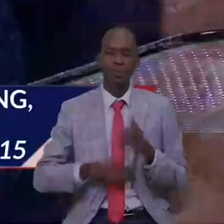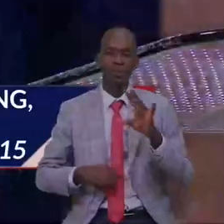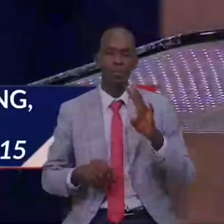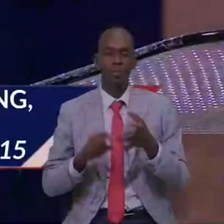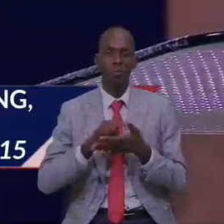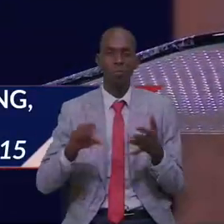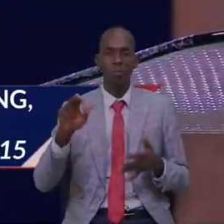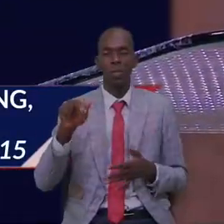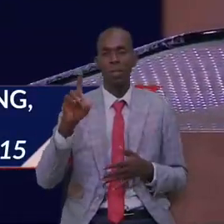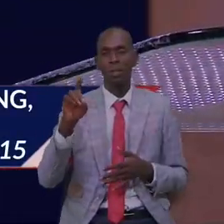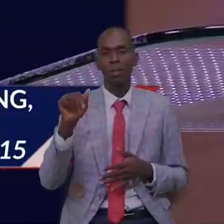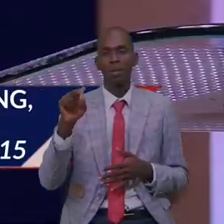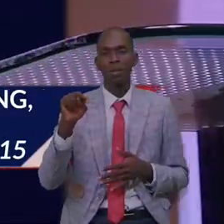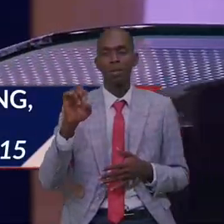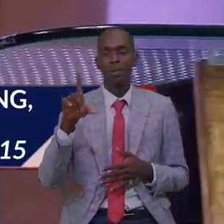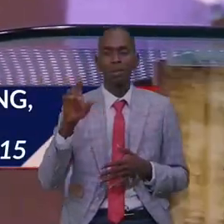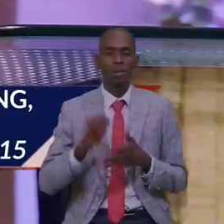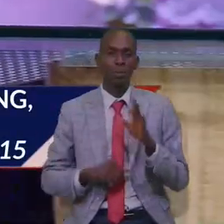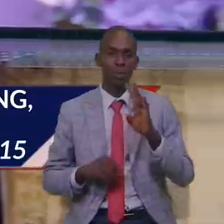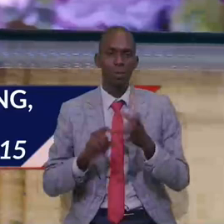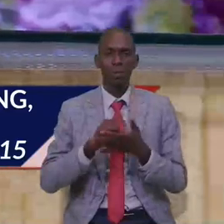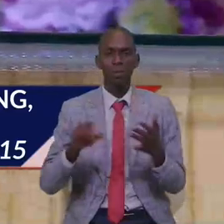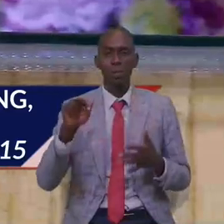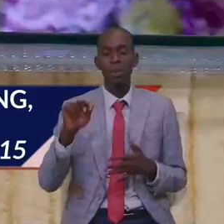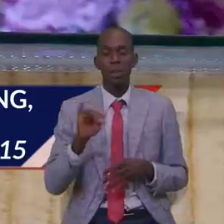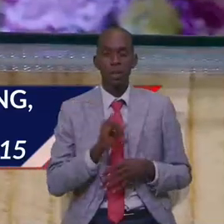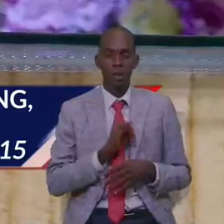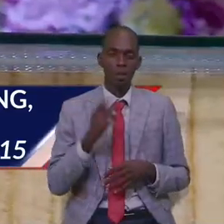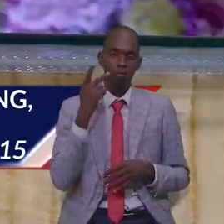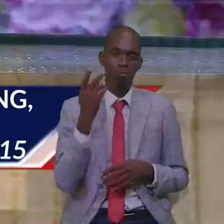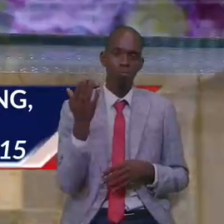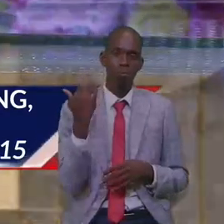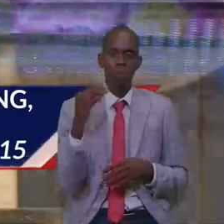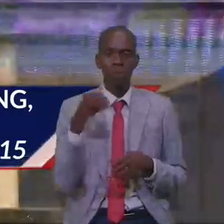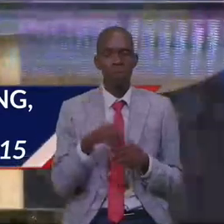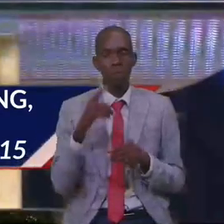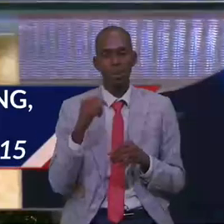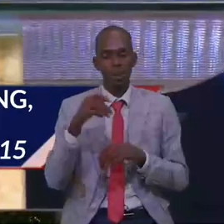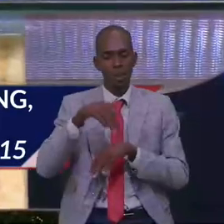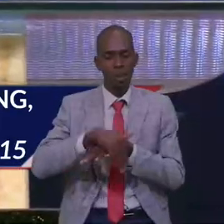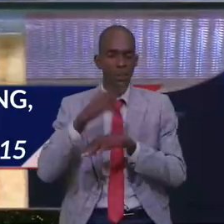verset 13. Daniel 7, 13.